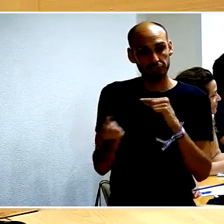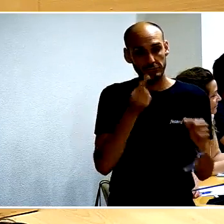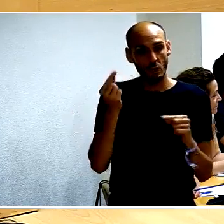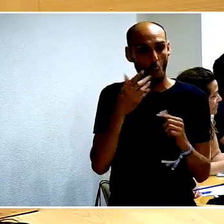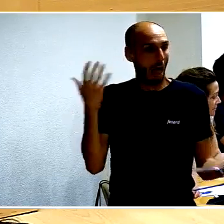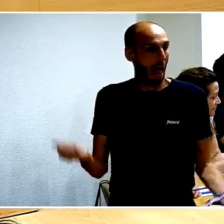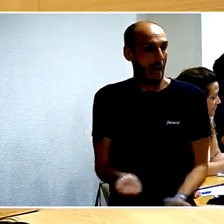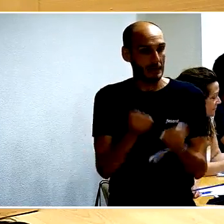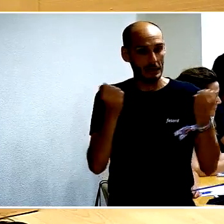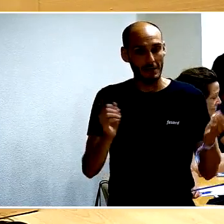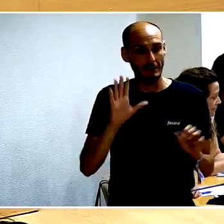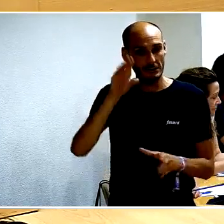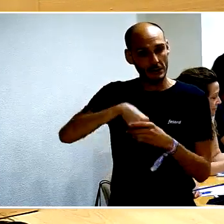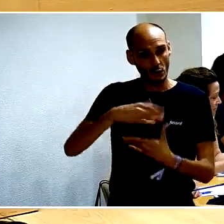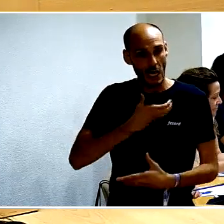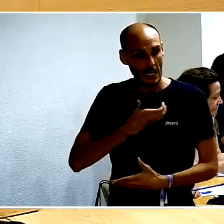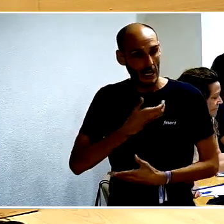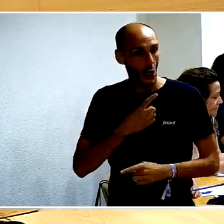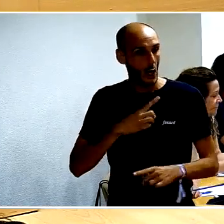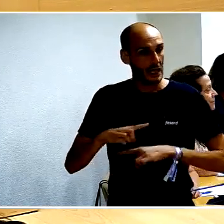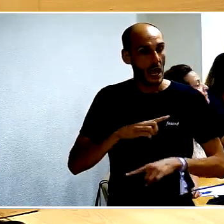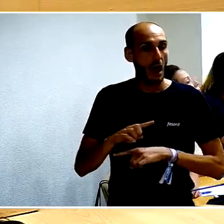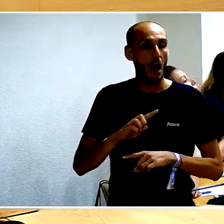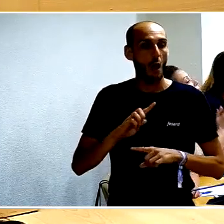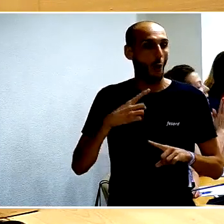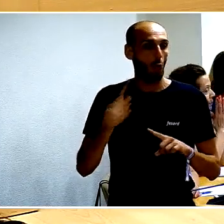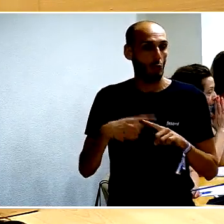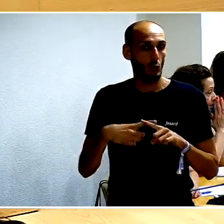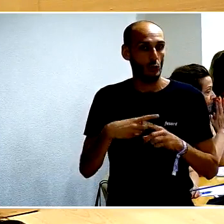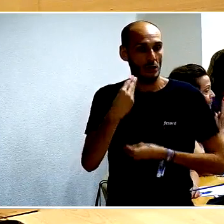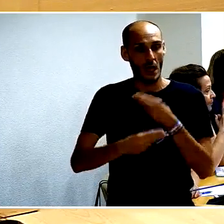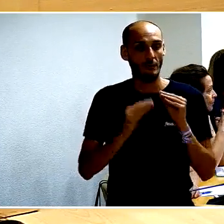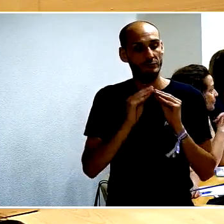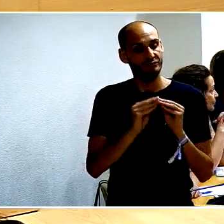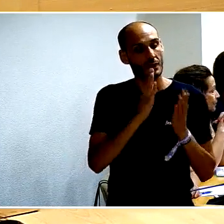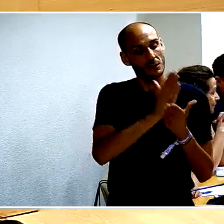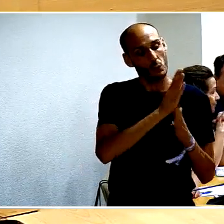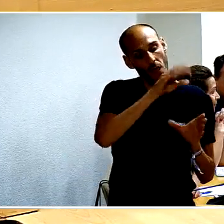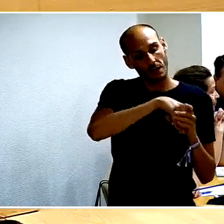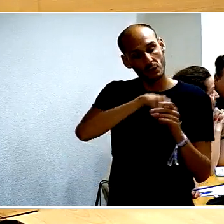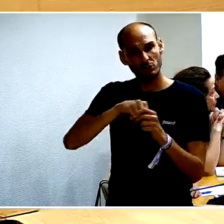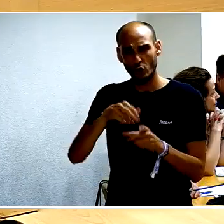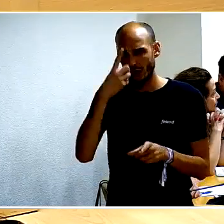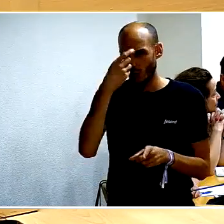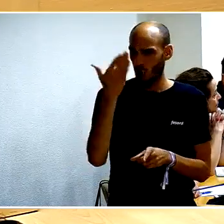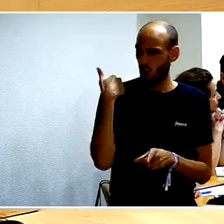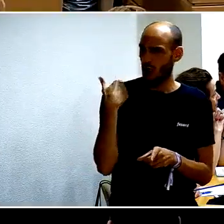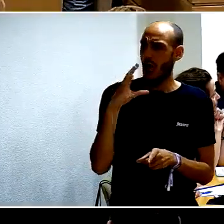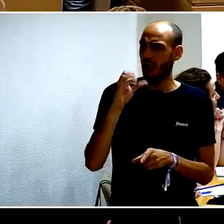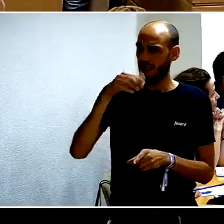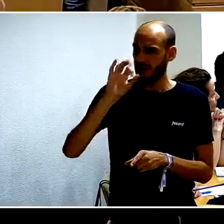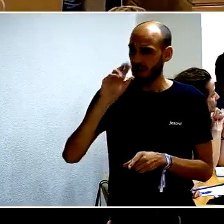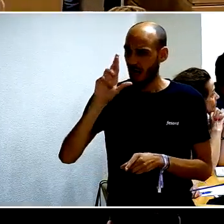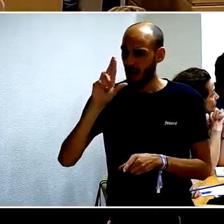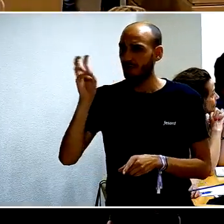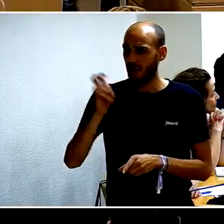s'organitzen també des de la regidoria o tantes coses que estem fent en les escoles. L'altre dia crec que Amparo Ciscar va vindre també a un dels